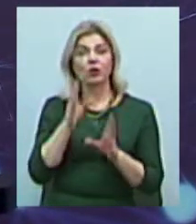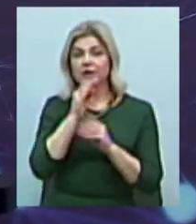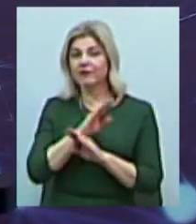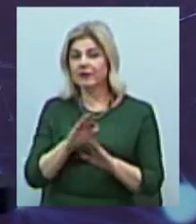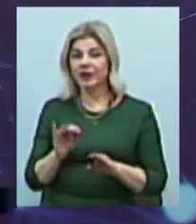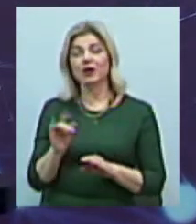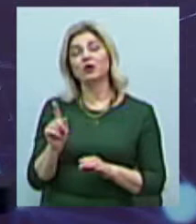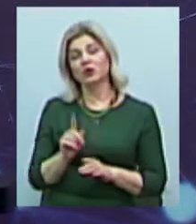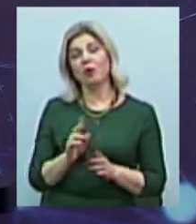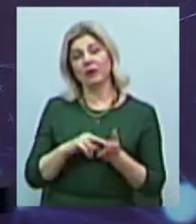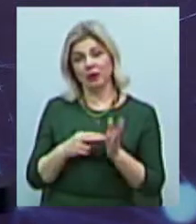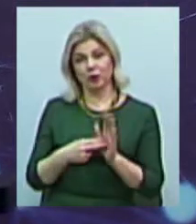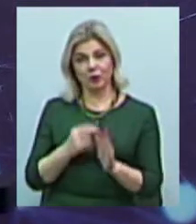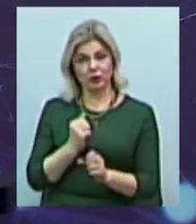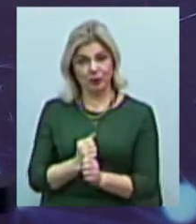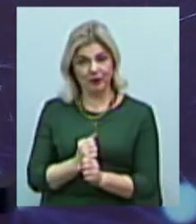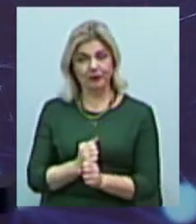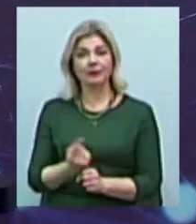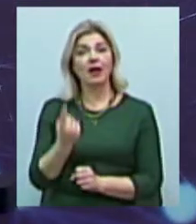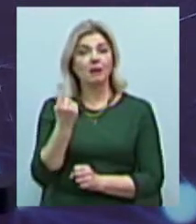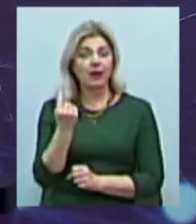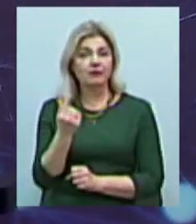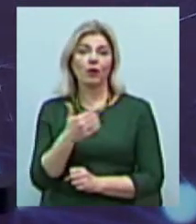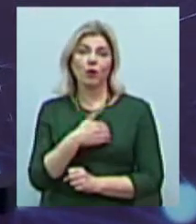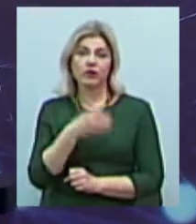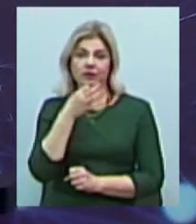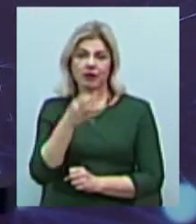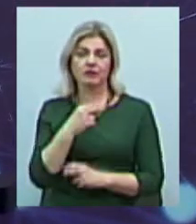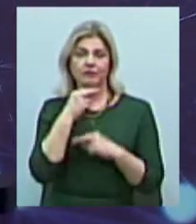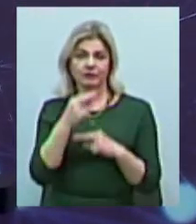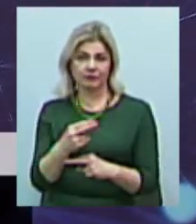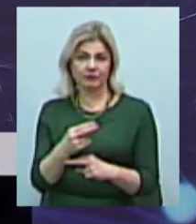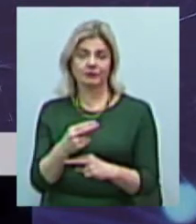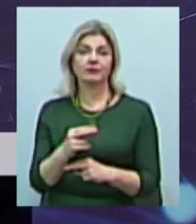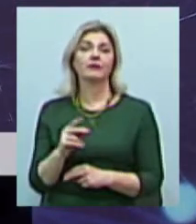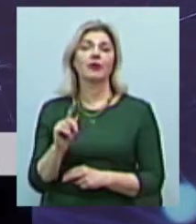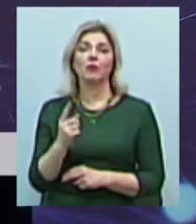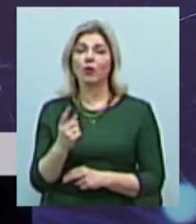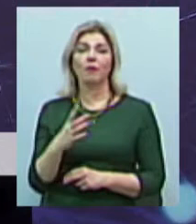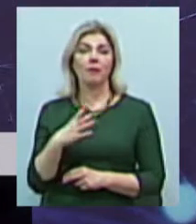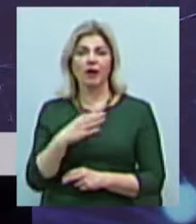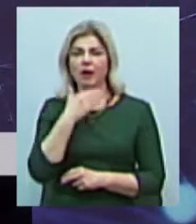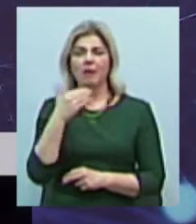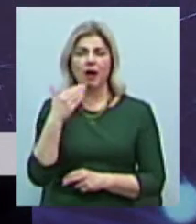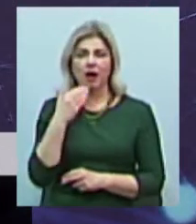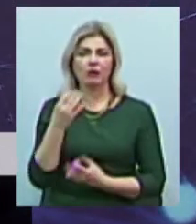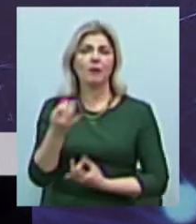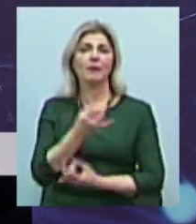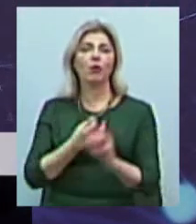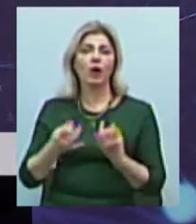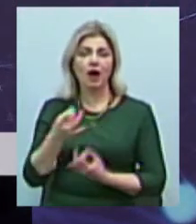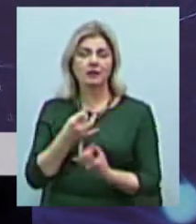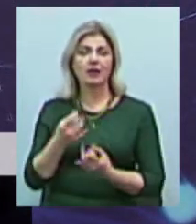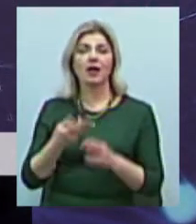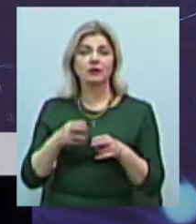плануємо зробити. Ну, по-перше, я хотів би однозначно акцентувати увагу, бо дуже йде багато спекуляцій